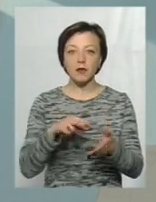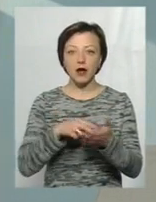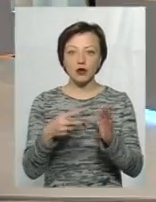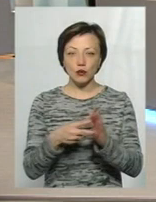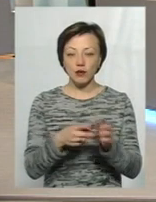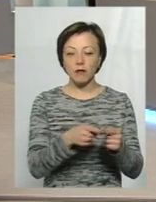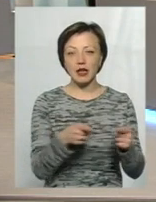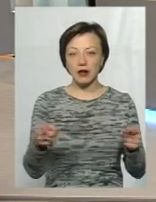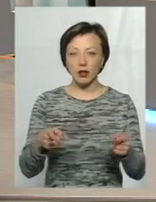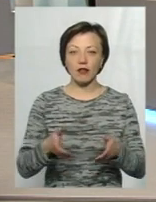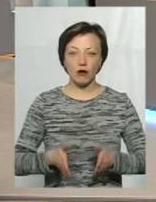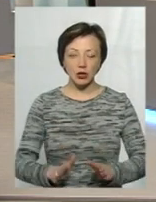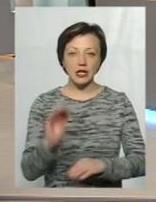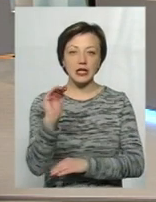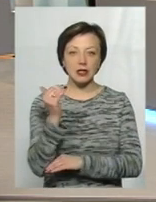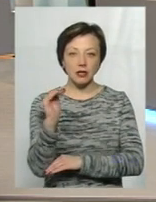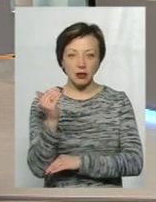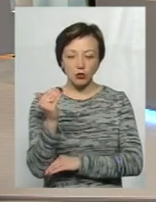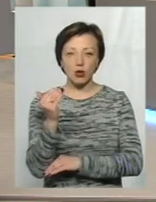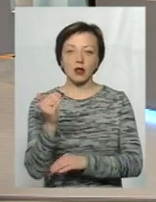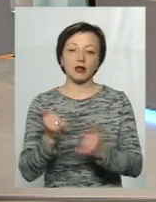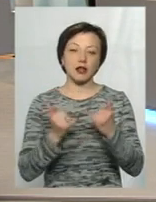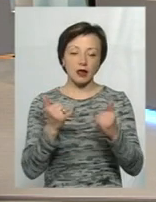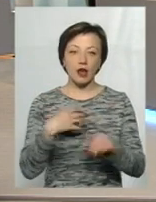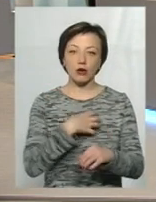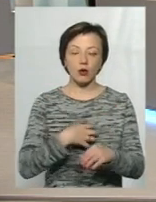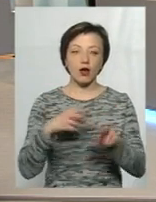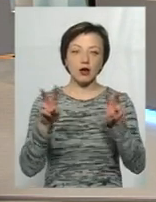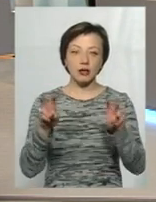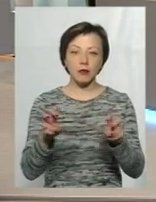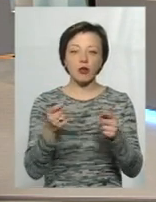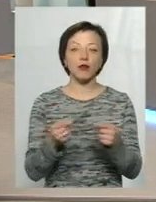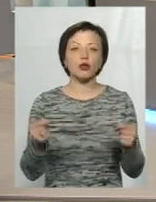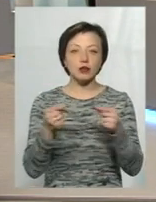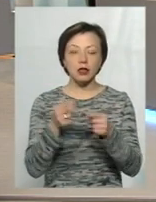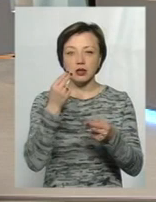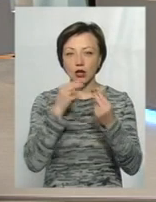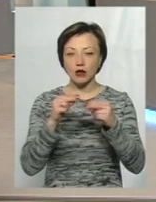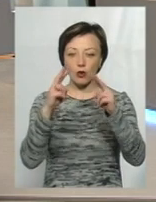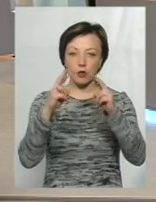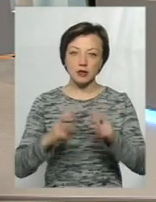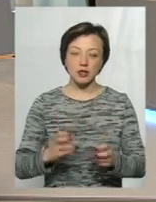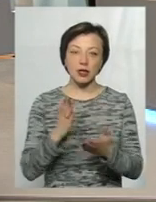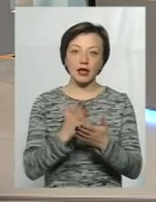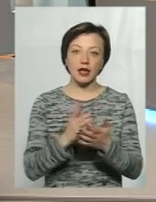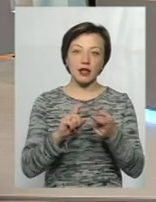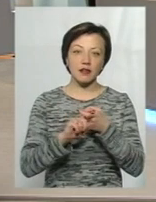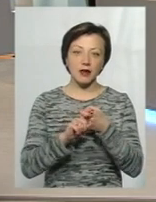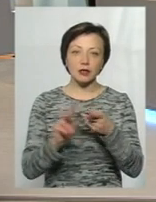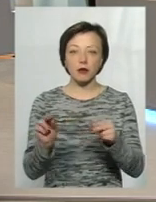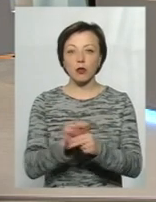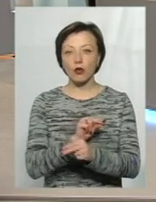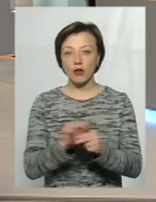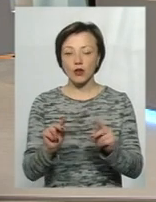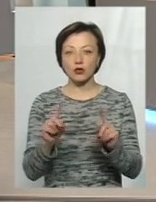в період народження дитини, і для неї це актуальна тема, однозначно краще обстежитись, якщо є інфекція,